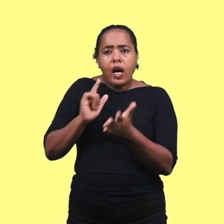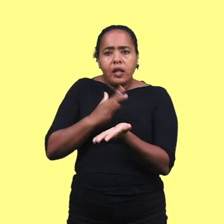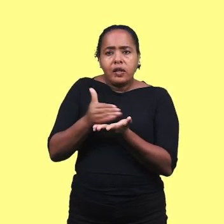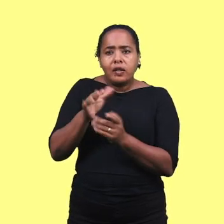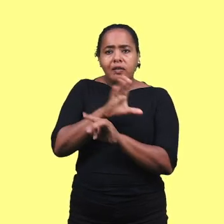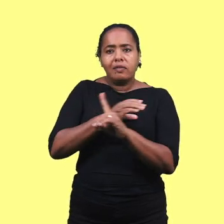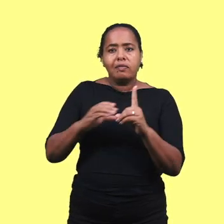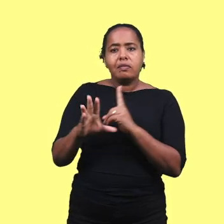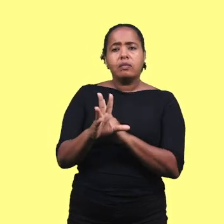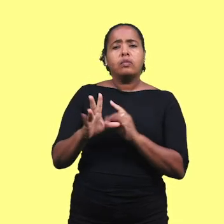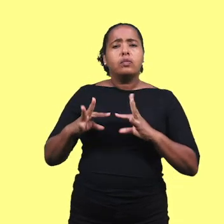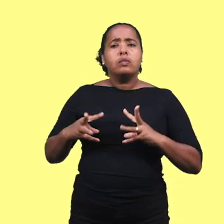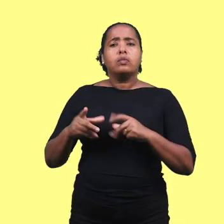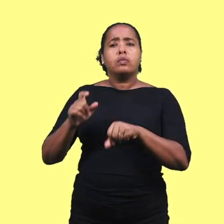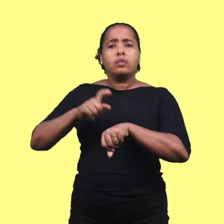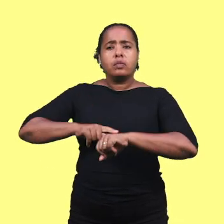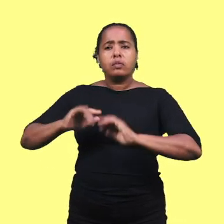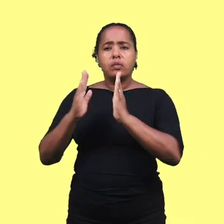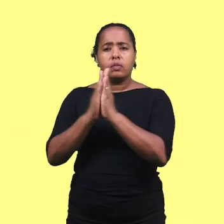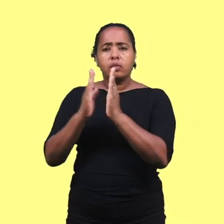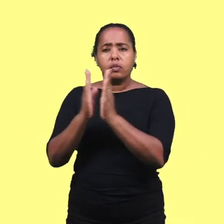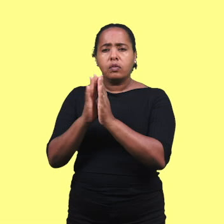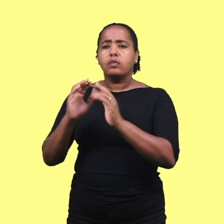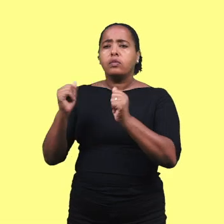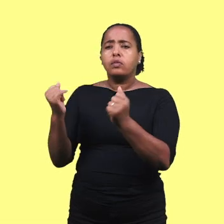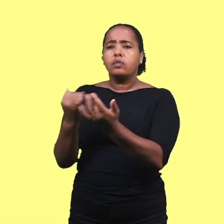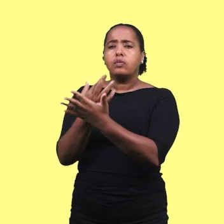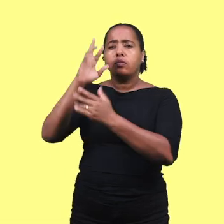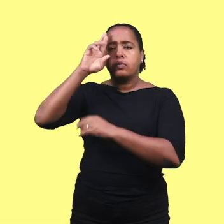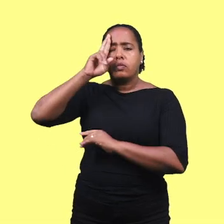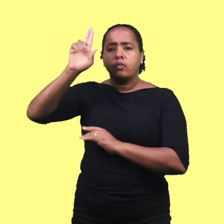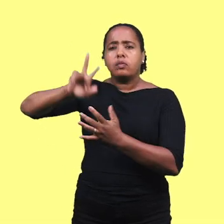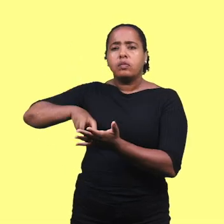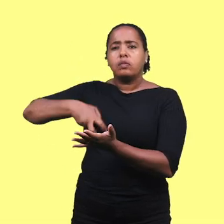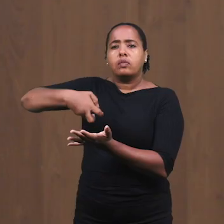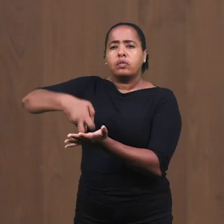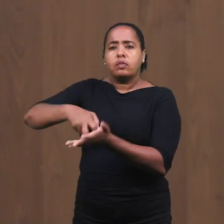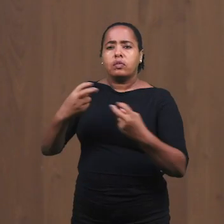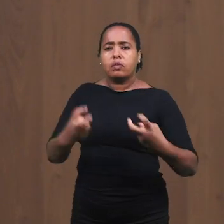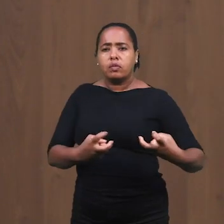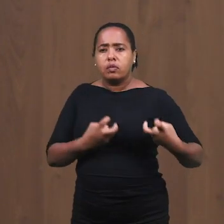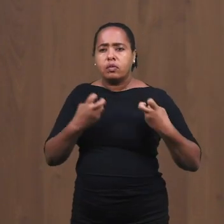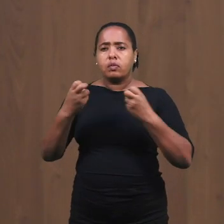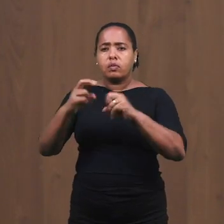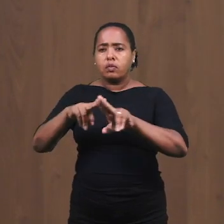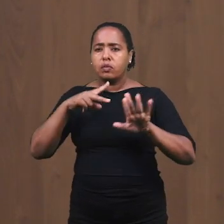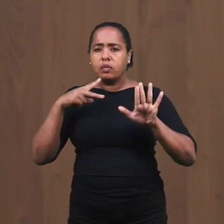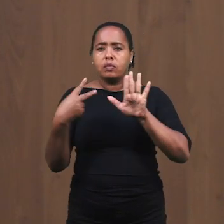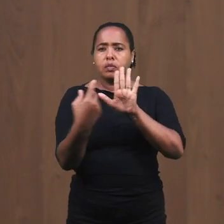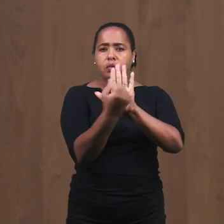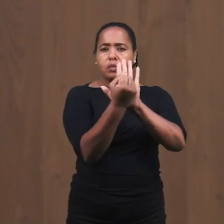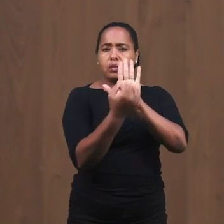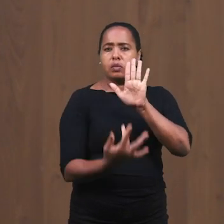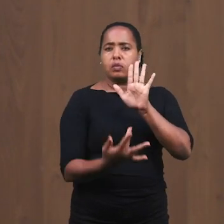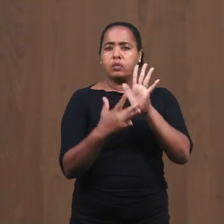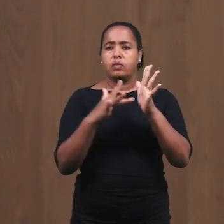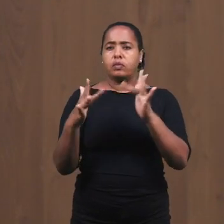начале нашего богослужения. Каждый раз, когда мы прославляем нашего Господа, мы склоняемся на колени